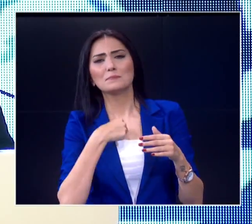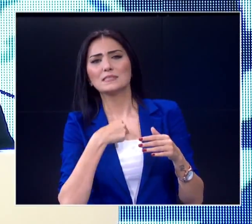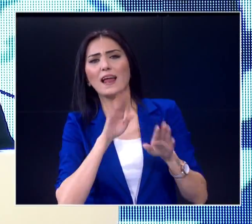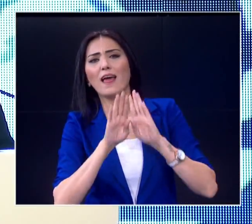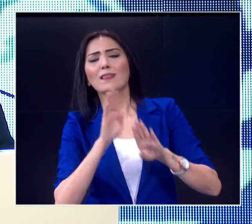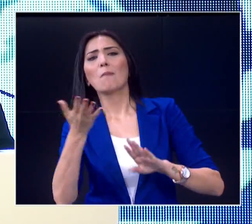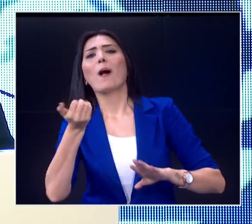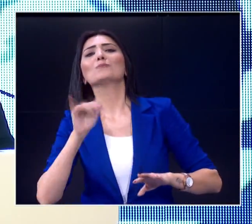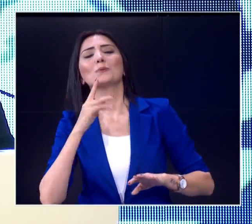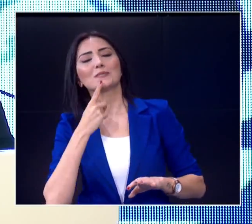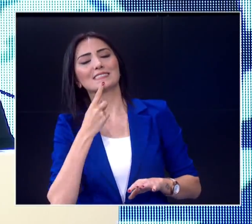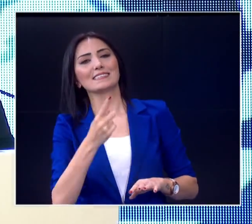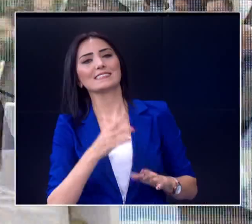dedik.